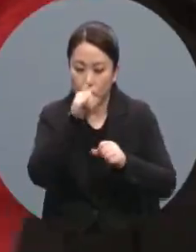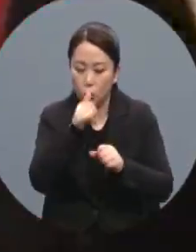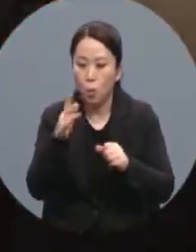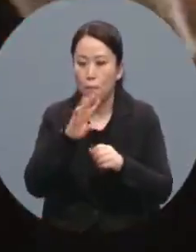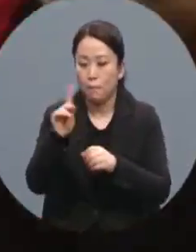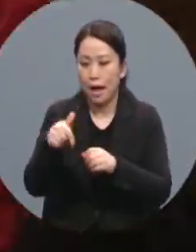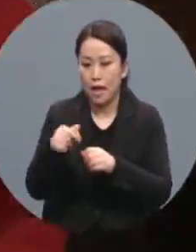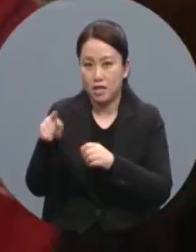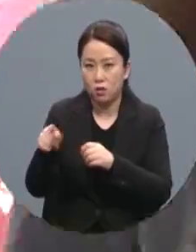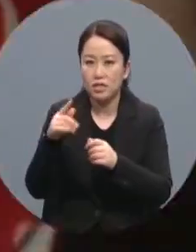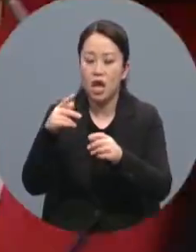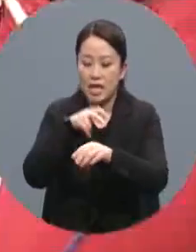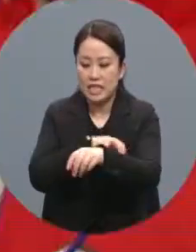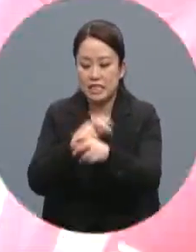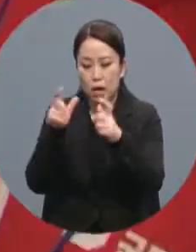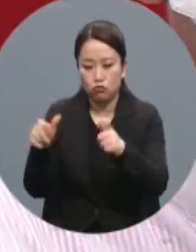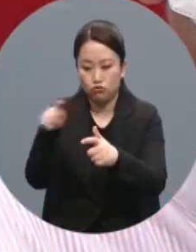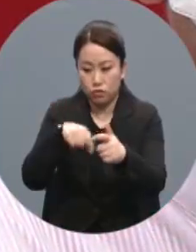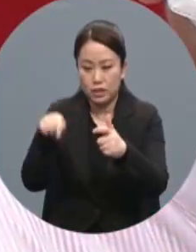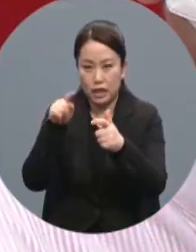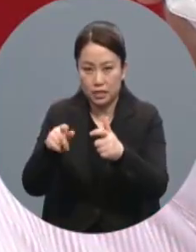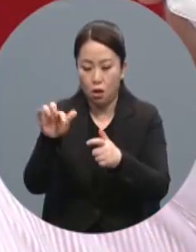후보는 기장군 일대에서